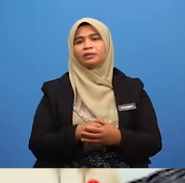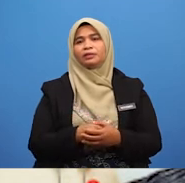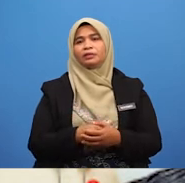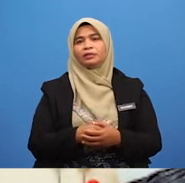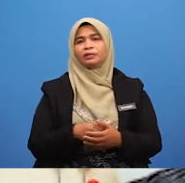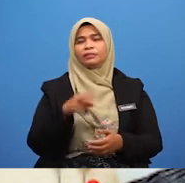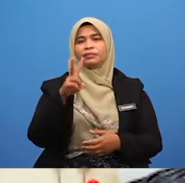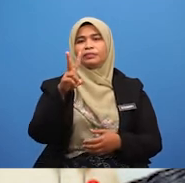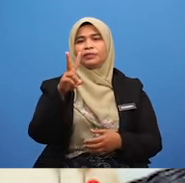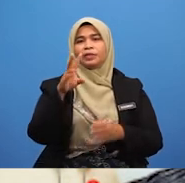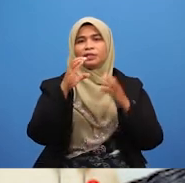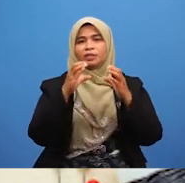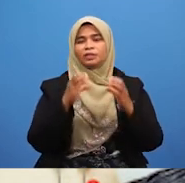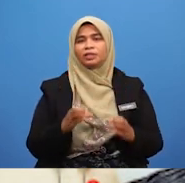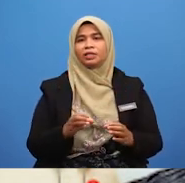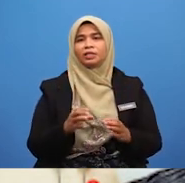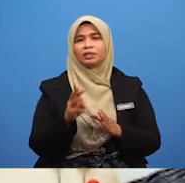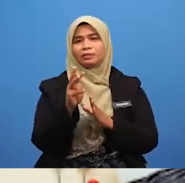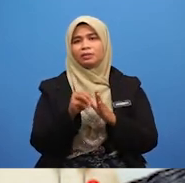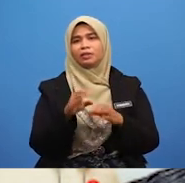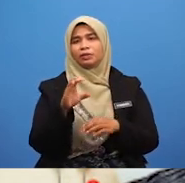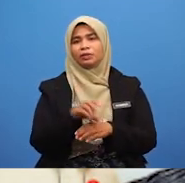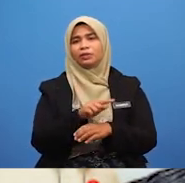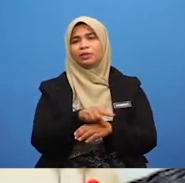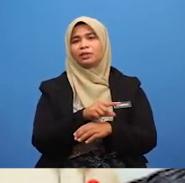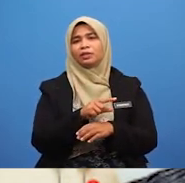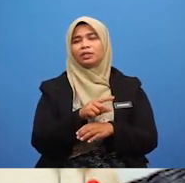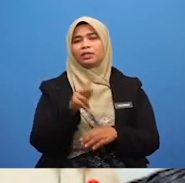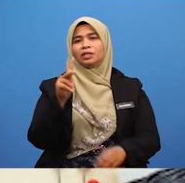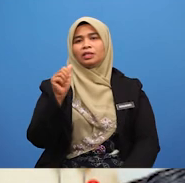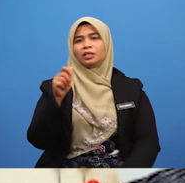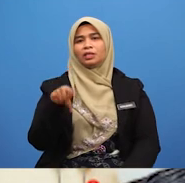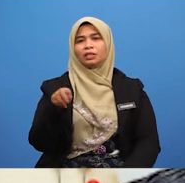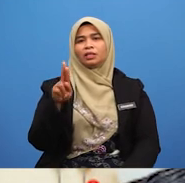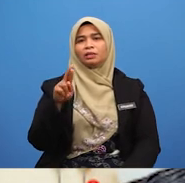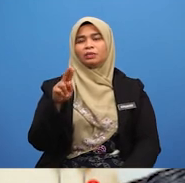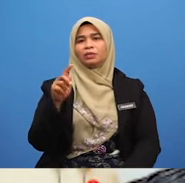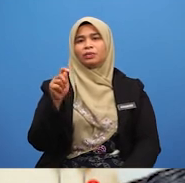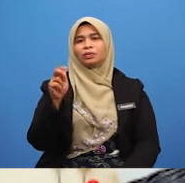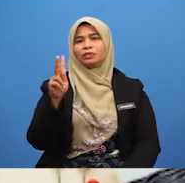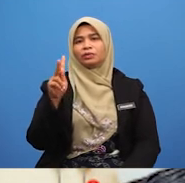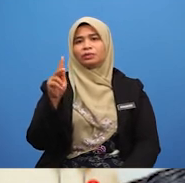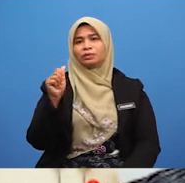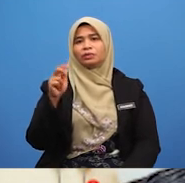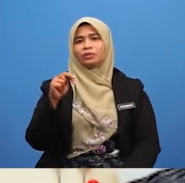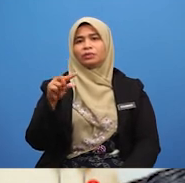Okey, yang kedua ialah kaedah menggunakan kapur tukang